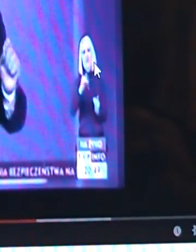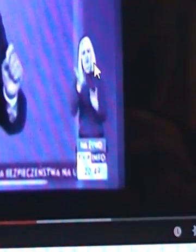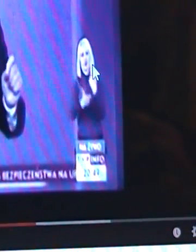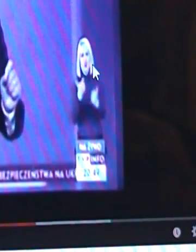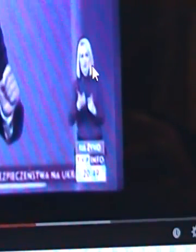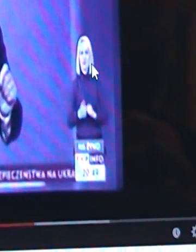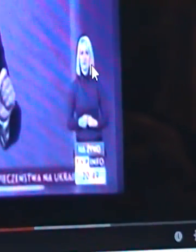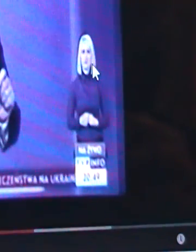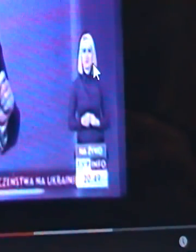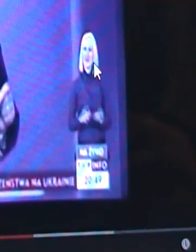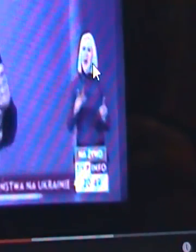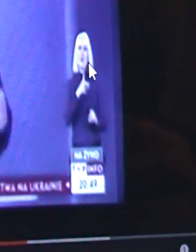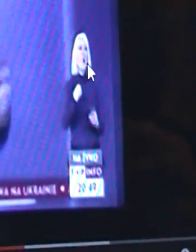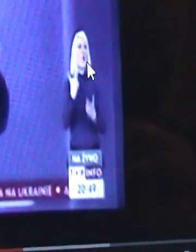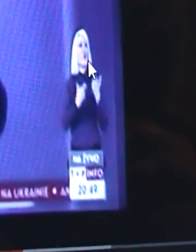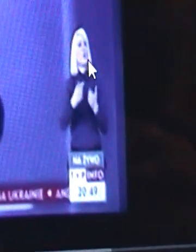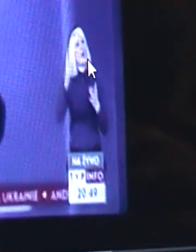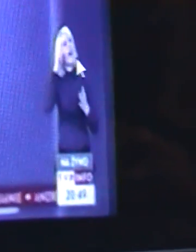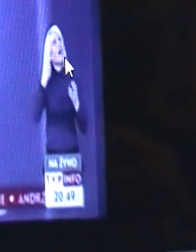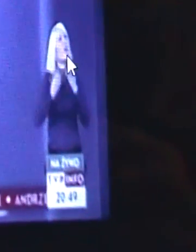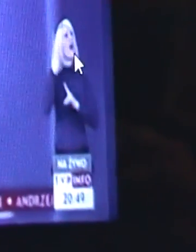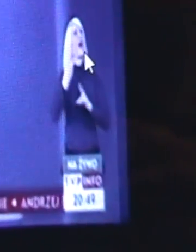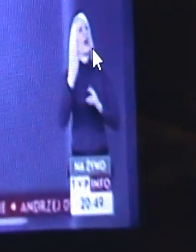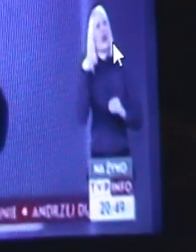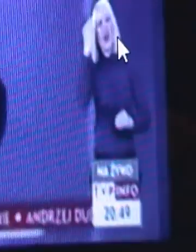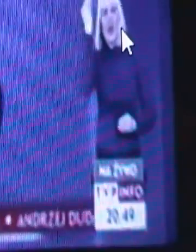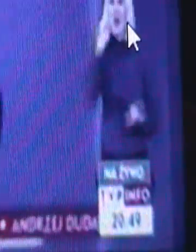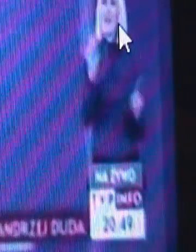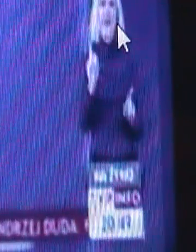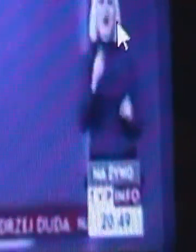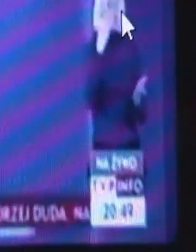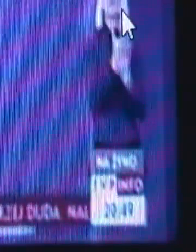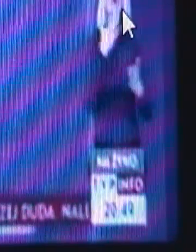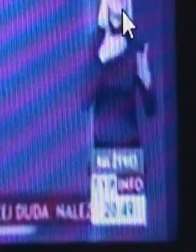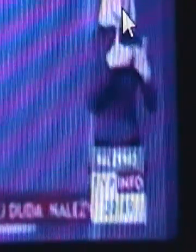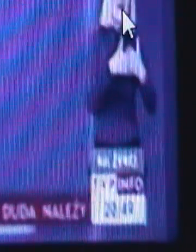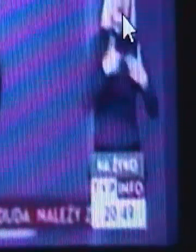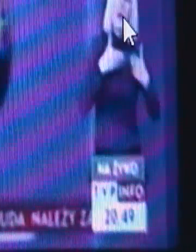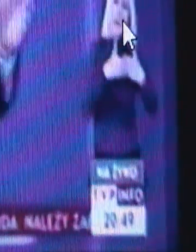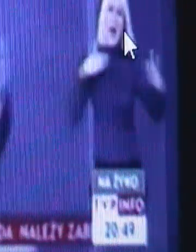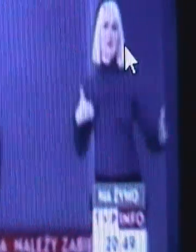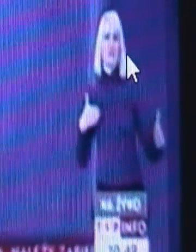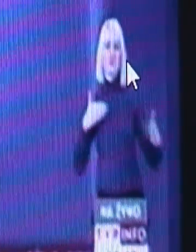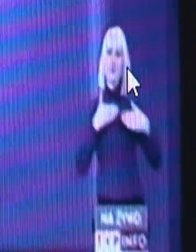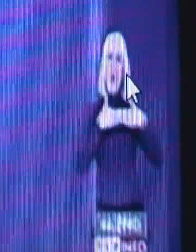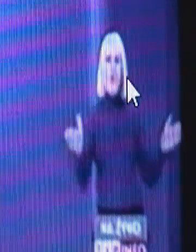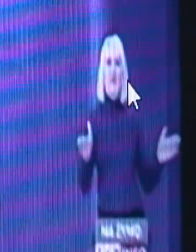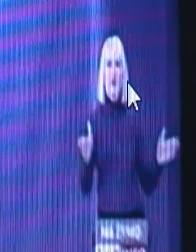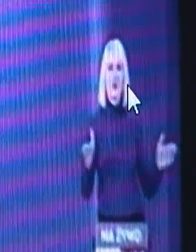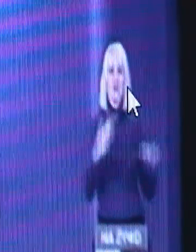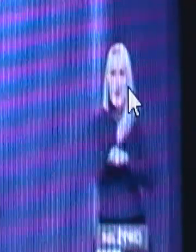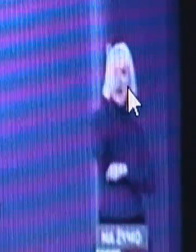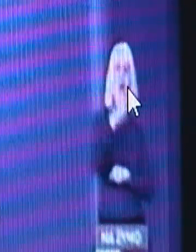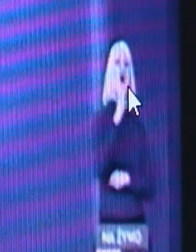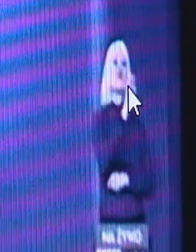2 oznacza możliwość skorzystania z niej w okresie pokoju na